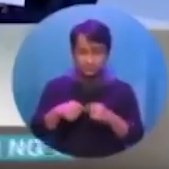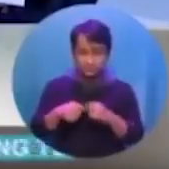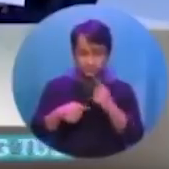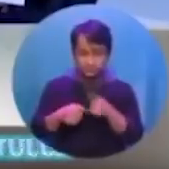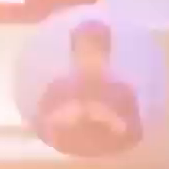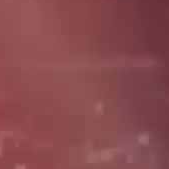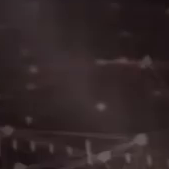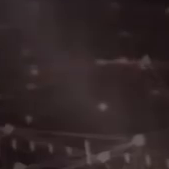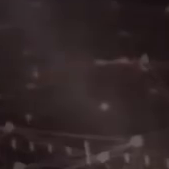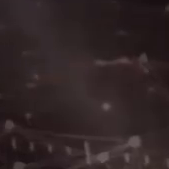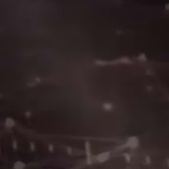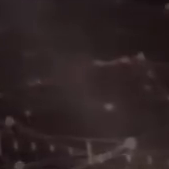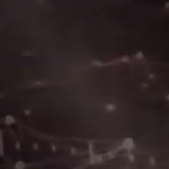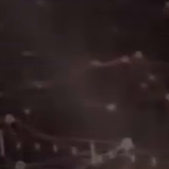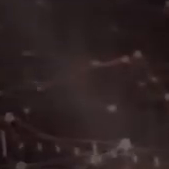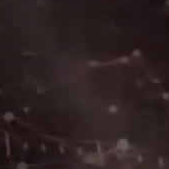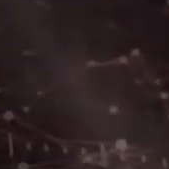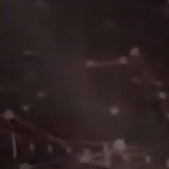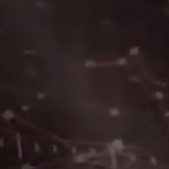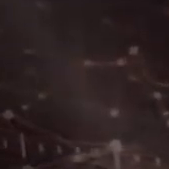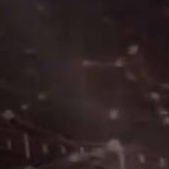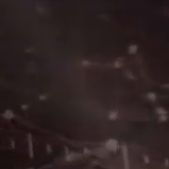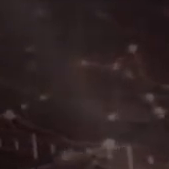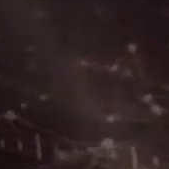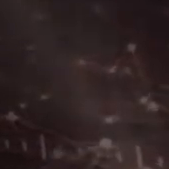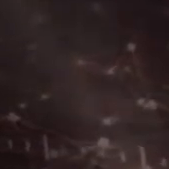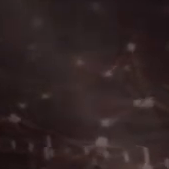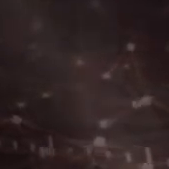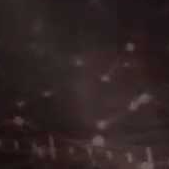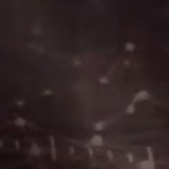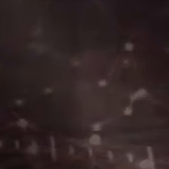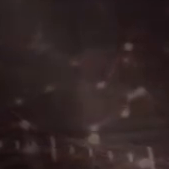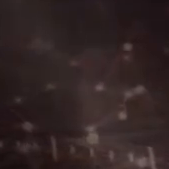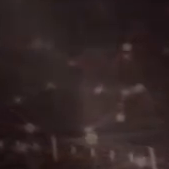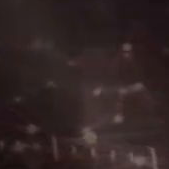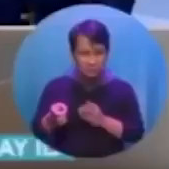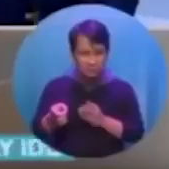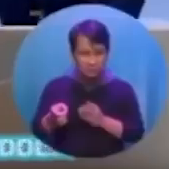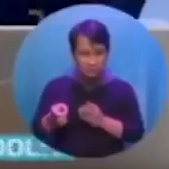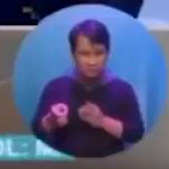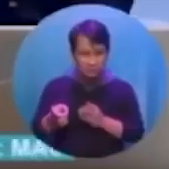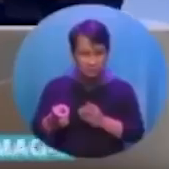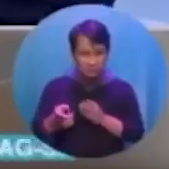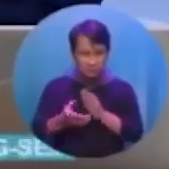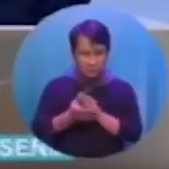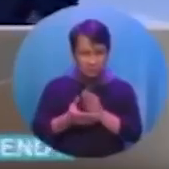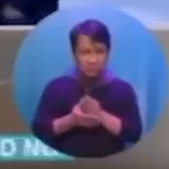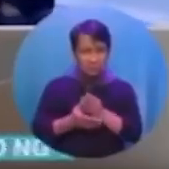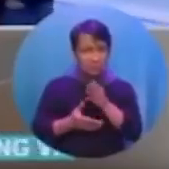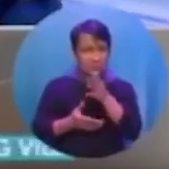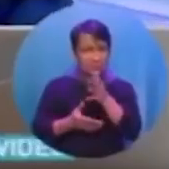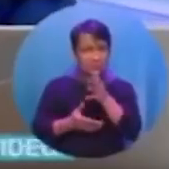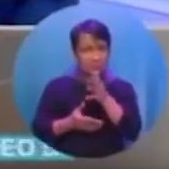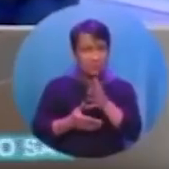nagpa-Trinidad po, sir. Pinatitigil ni tatay si Nanay Linda na magsalita. Okay, we understand that. So, ito, may bago.